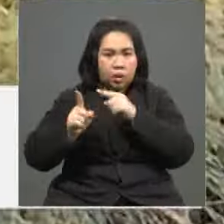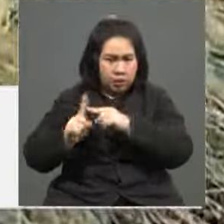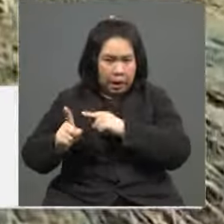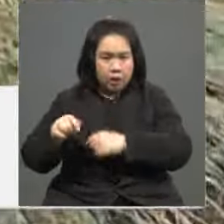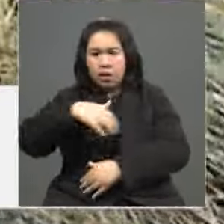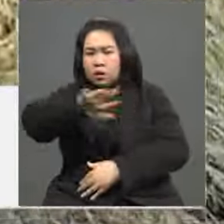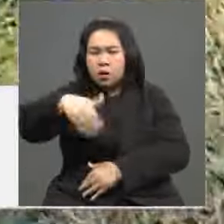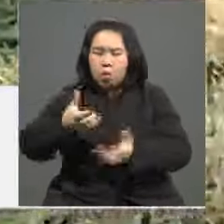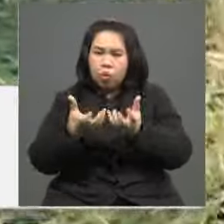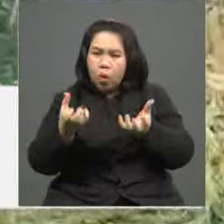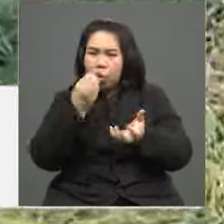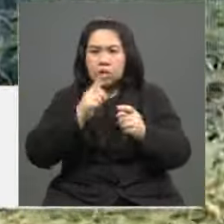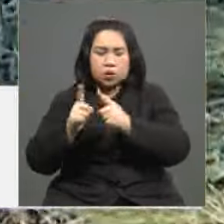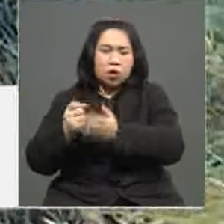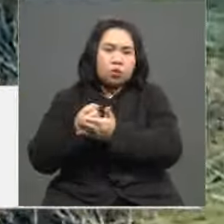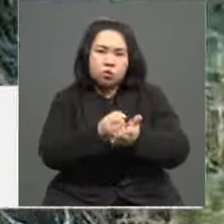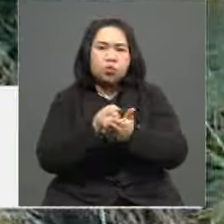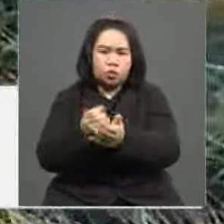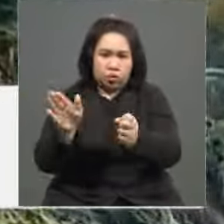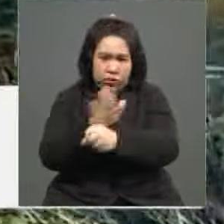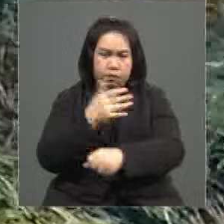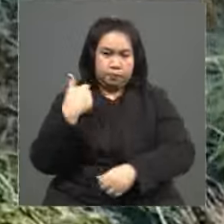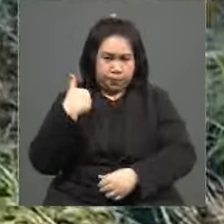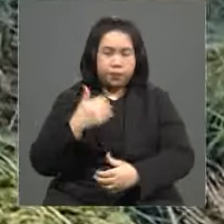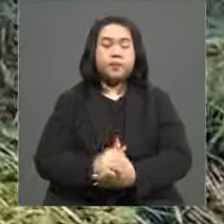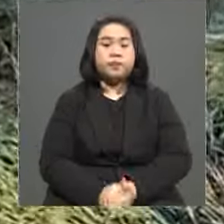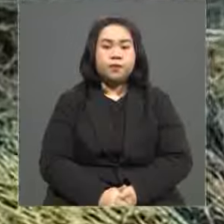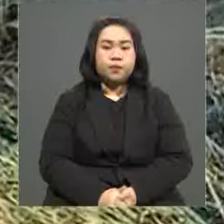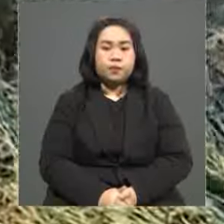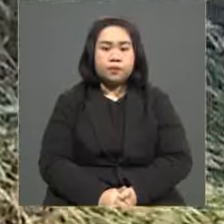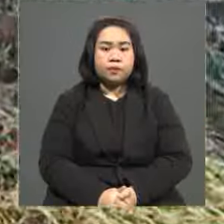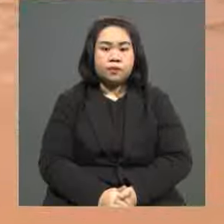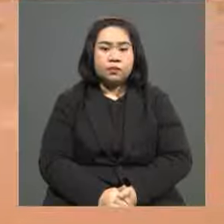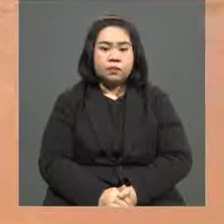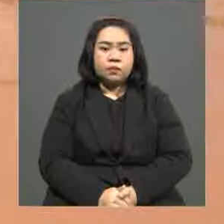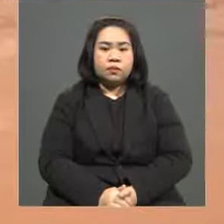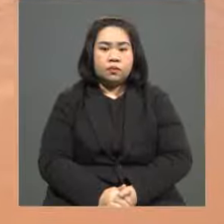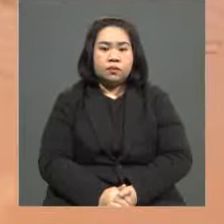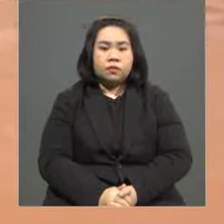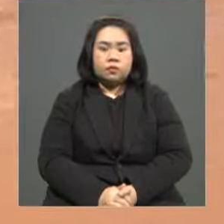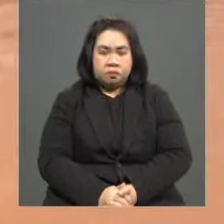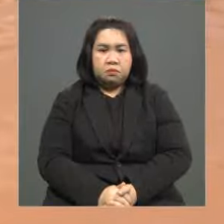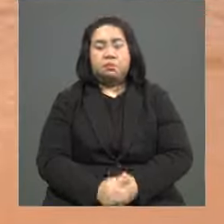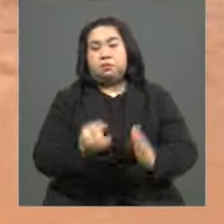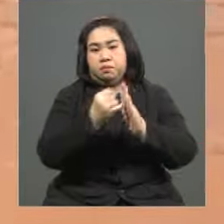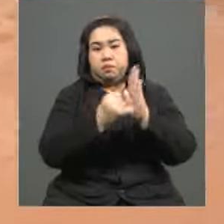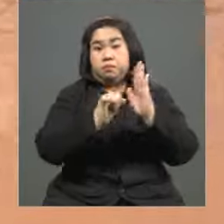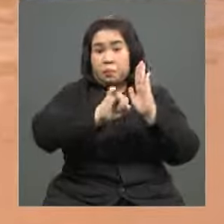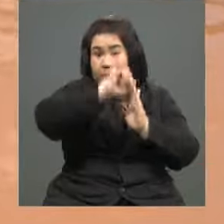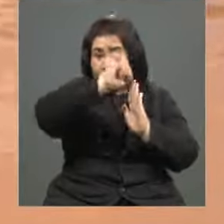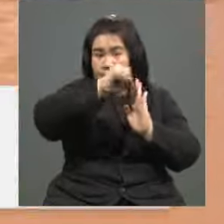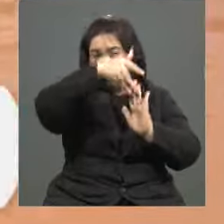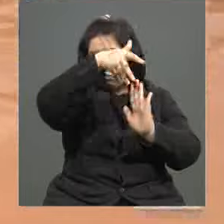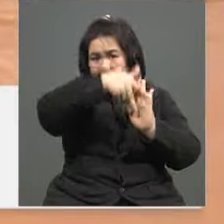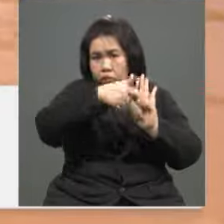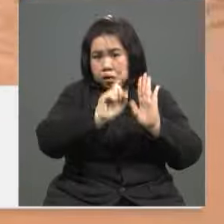ส่วนก็ได้ให้ความร่วมมือและช่วยเหลืออย่างเต็มความสามารถครับและมวลน้ำนะครับจากพื้นที่จังหวัดเชียงใหม่ก็จะไหลลงสู่